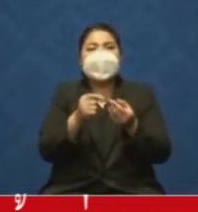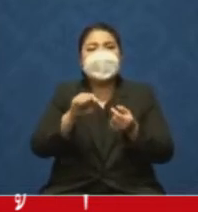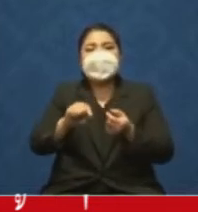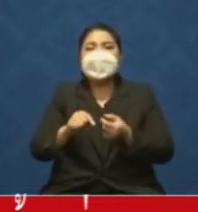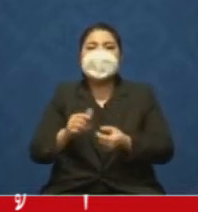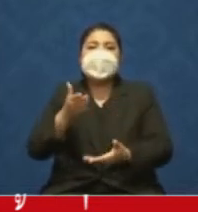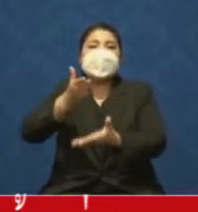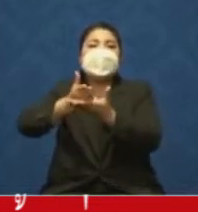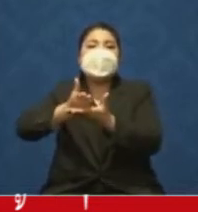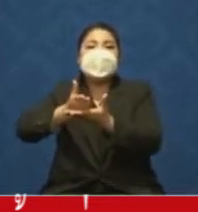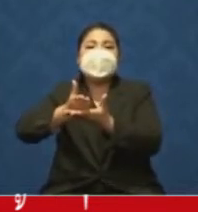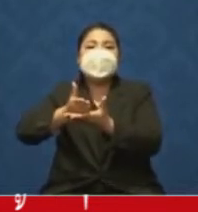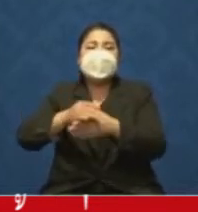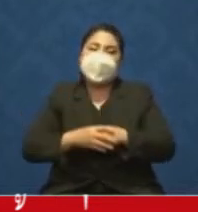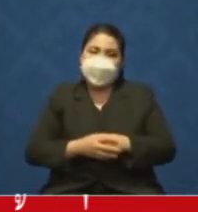ท่านประทานที่ครบ